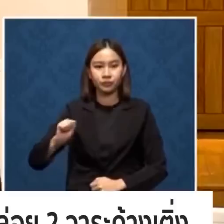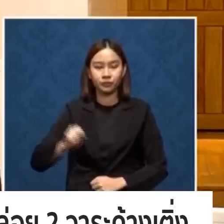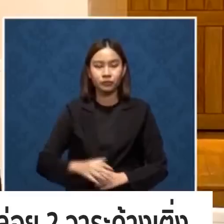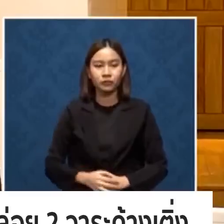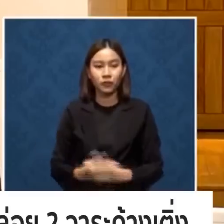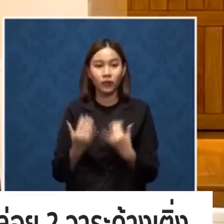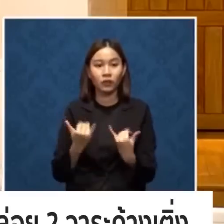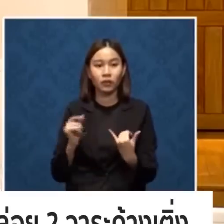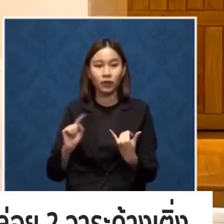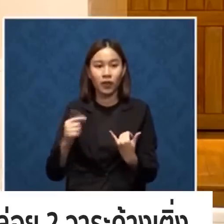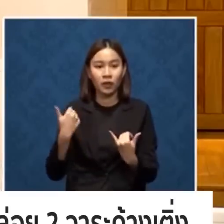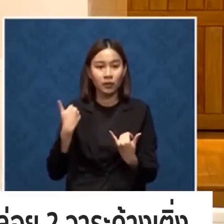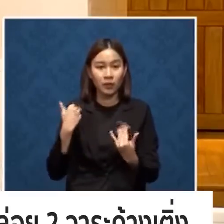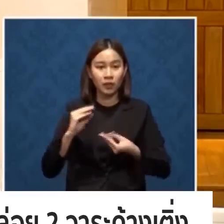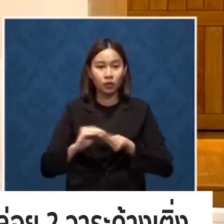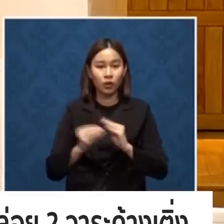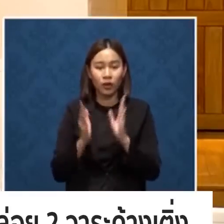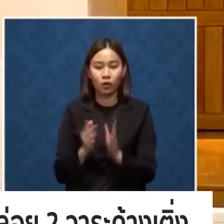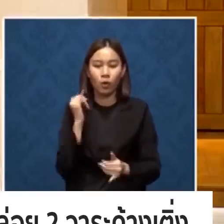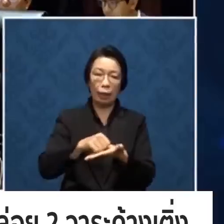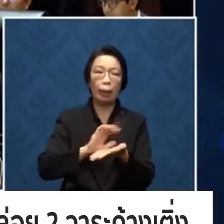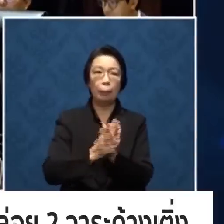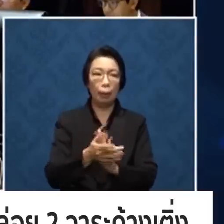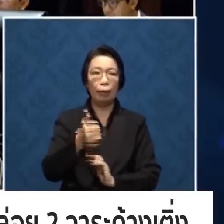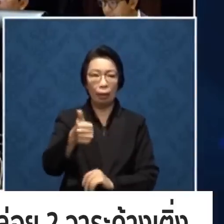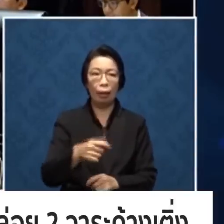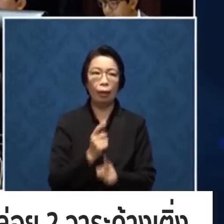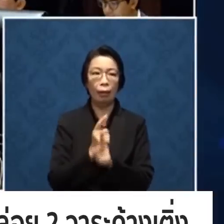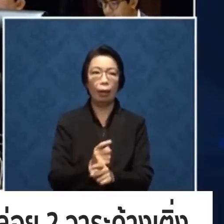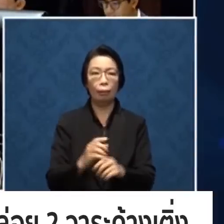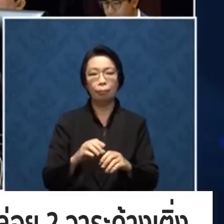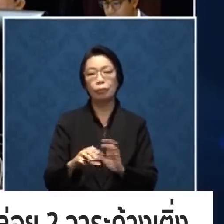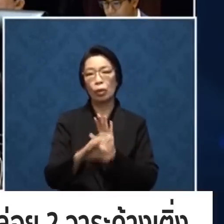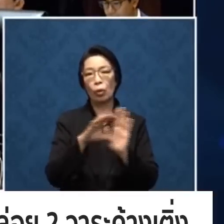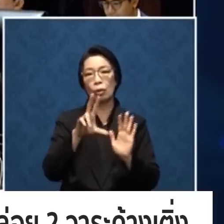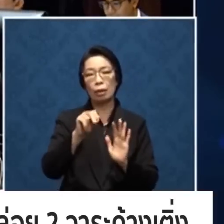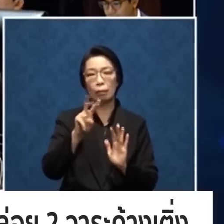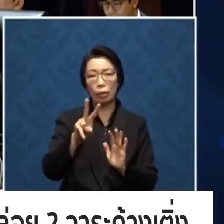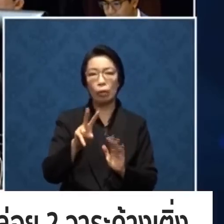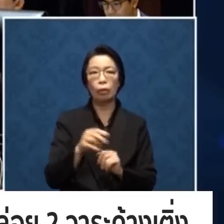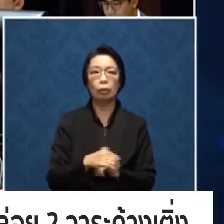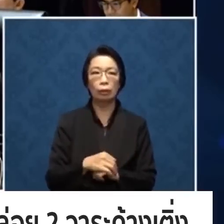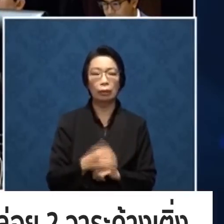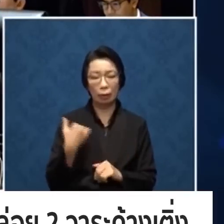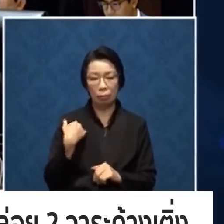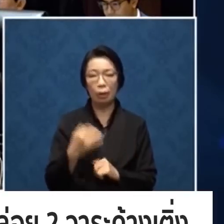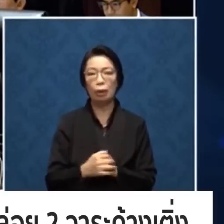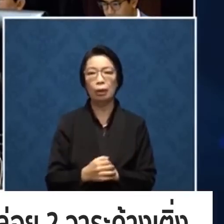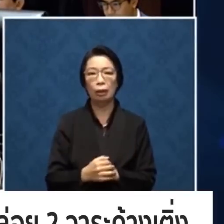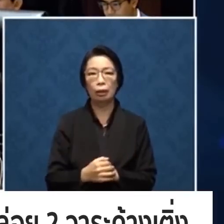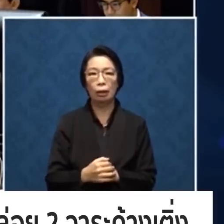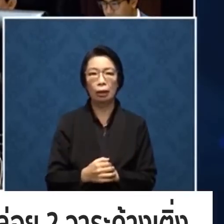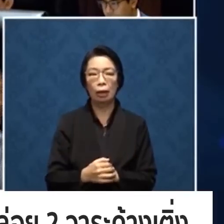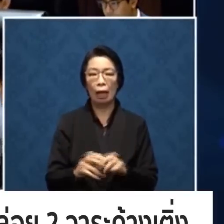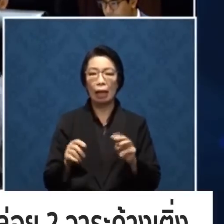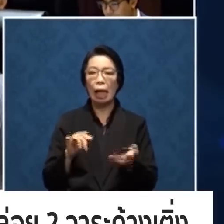โอ้โหจะ80แล้วก้าวไกลเนี่ยเขาเก่งมากฮะผมว่าเขาเป็นฝ่ายค้านอีกสักสมัยนึงเนี่ยนะฮะเขาก็จะเก่งกาจสามารถกว่านี้เ